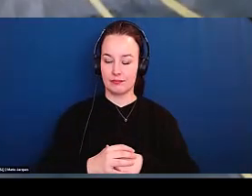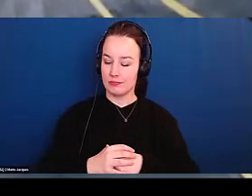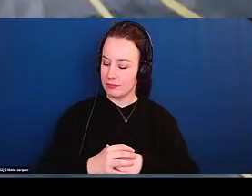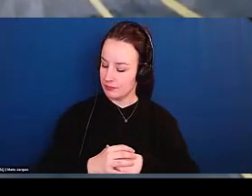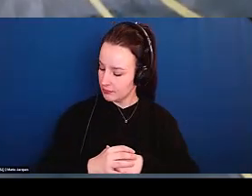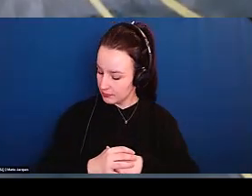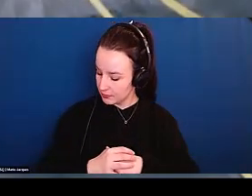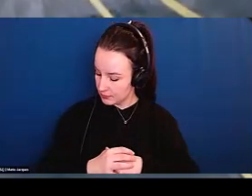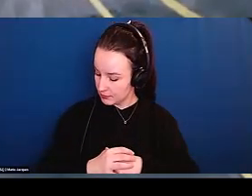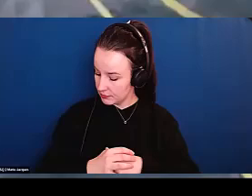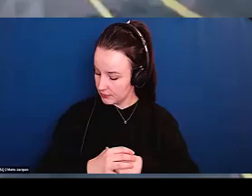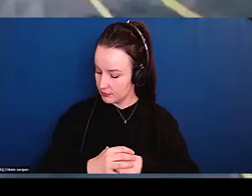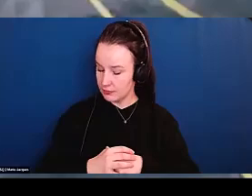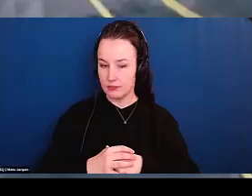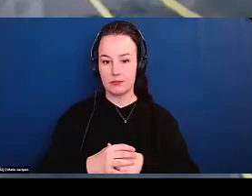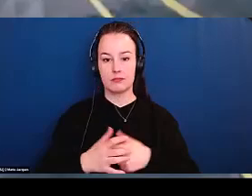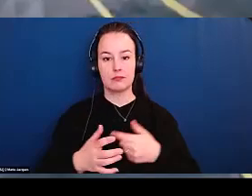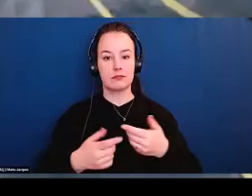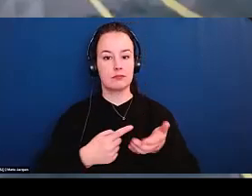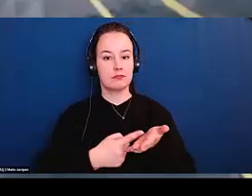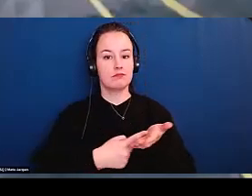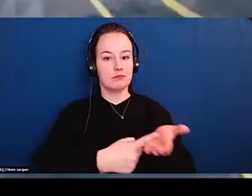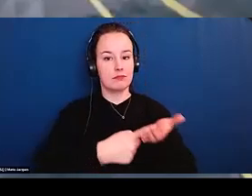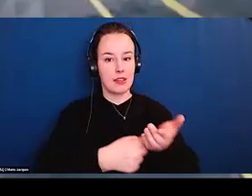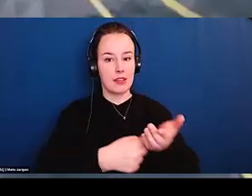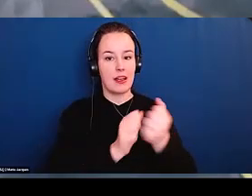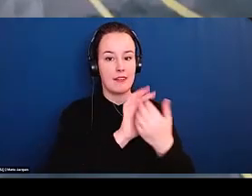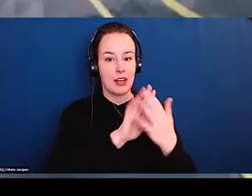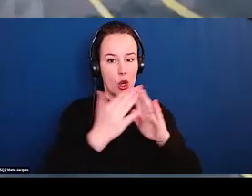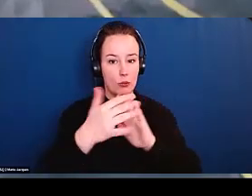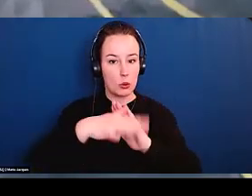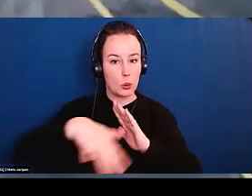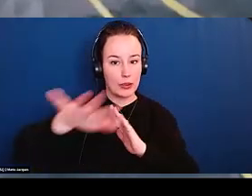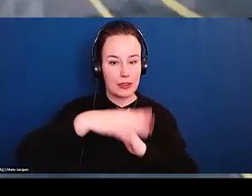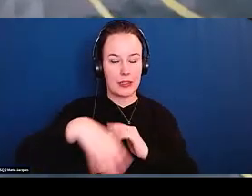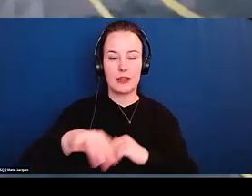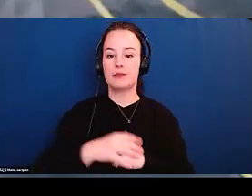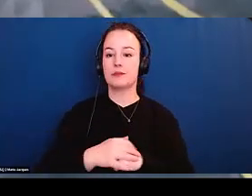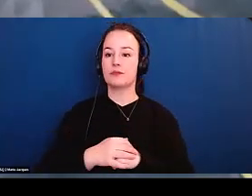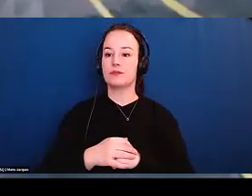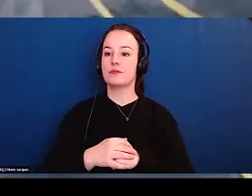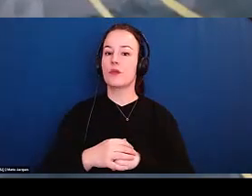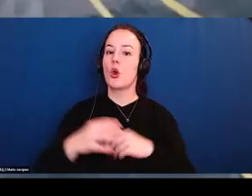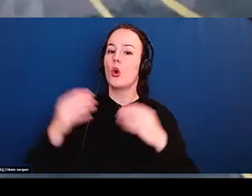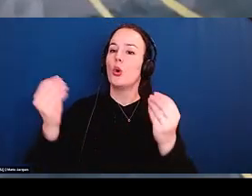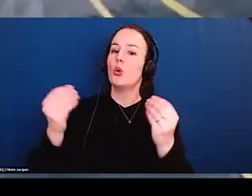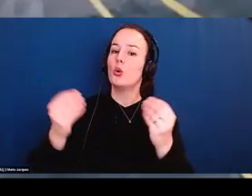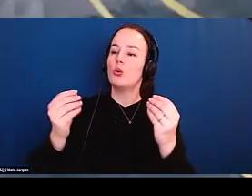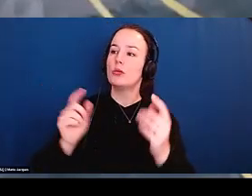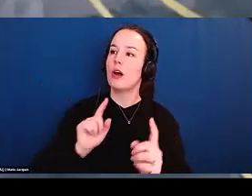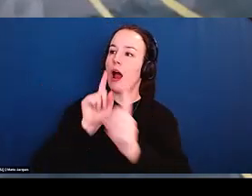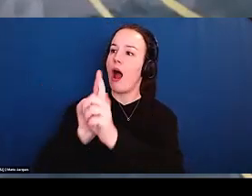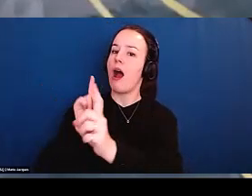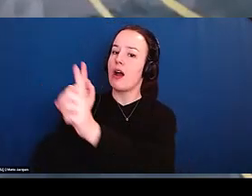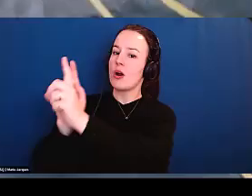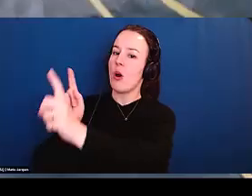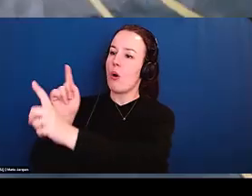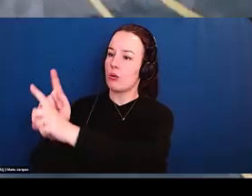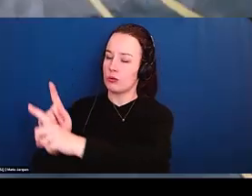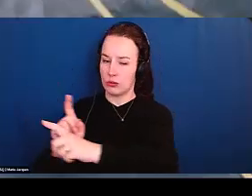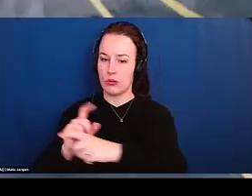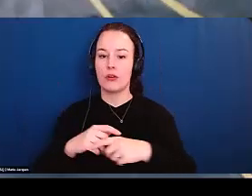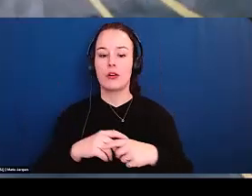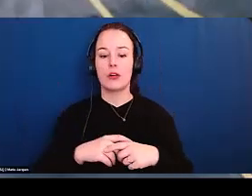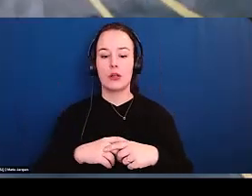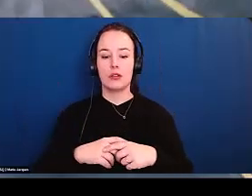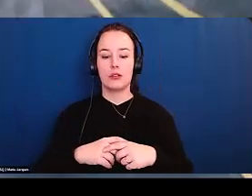il faut réussir à dialoguer avec les communautés. Il faut réussir à les rencontrer là où elles sont. Et en fait, cela